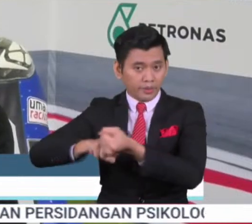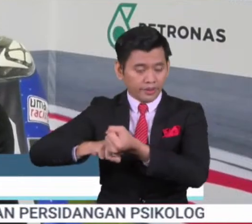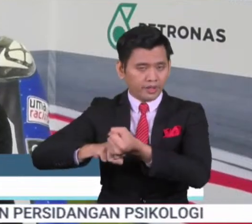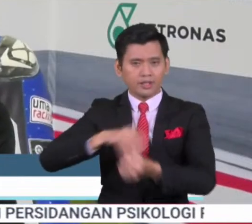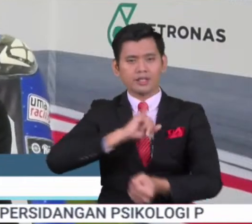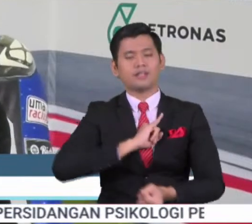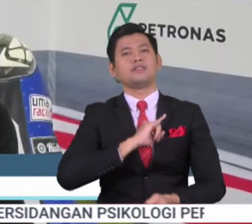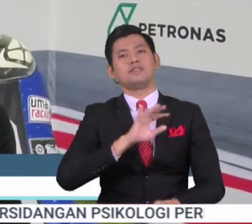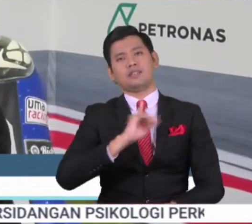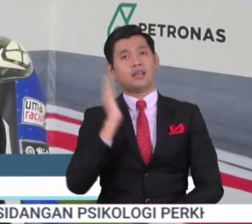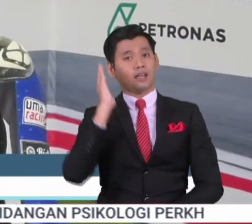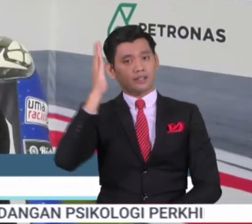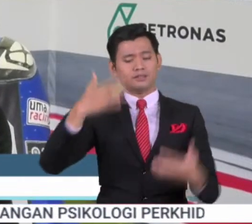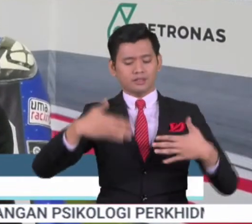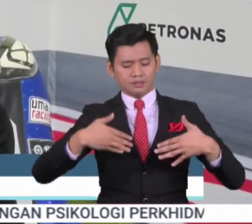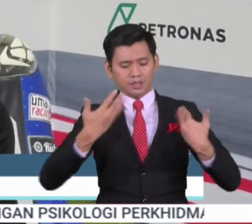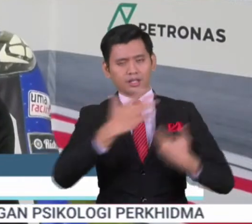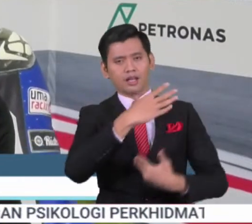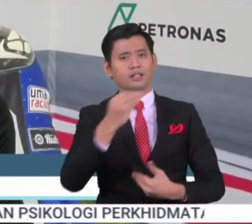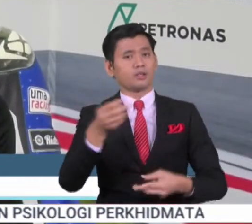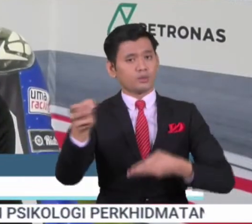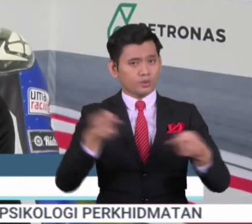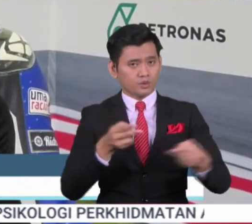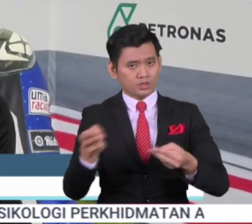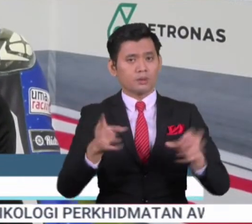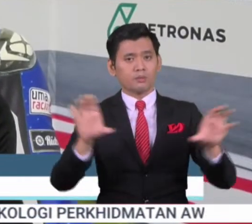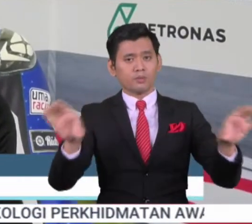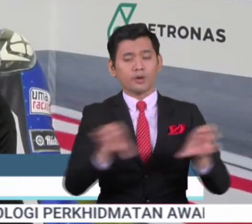akan usahakan dengan baik lah. Dan